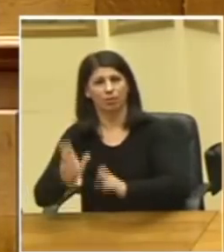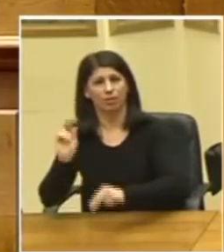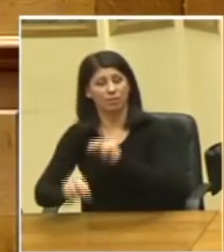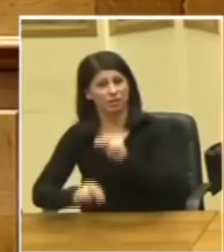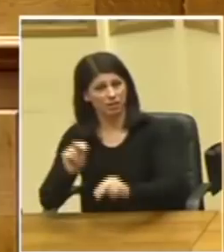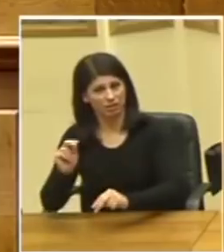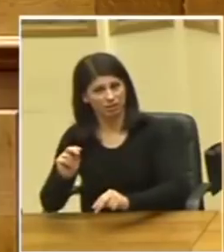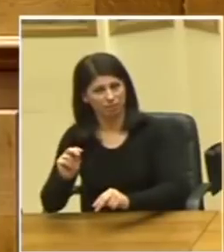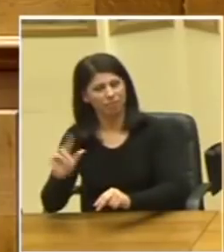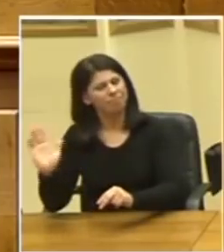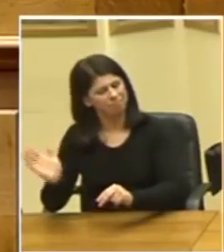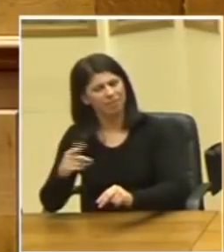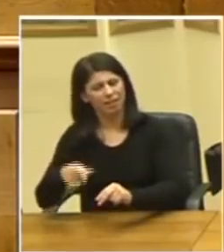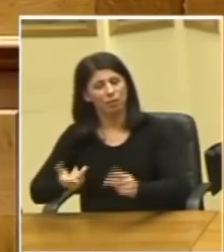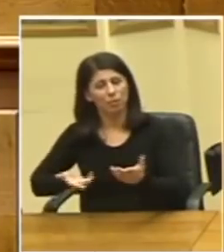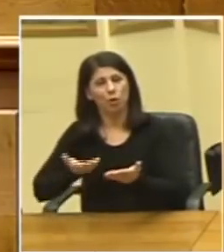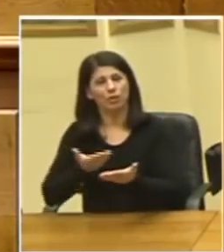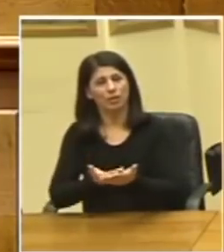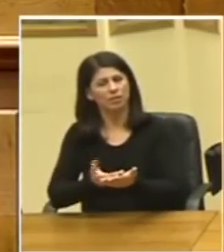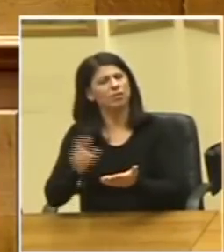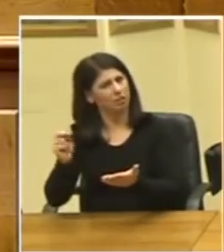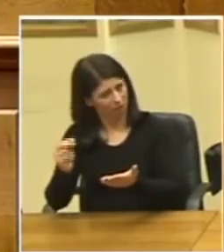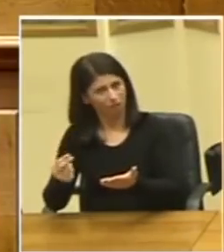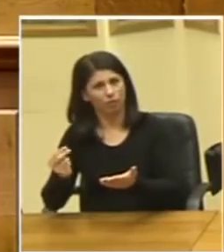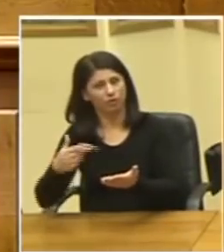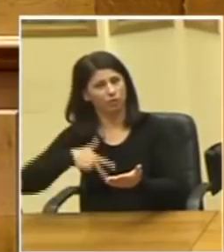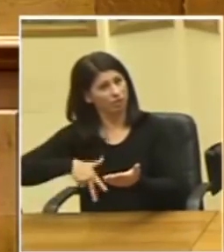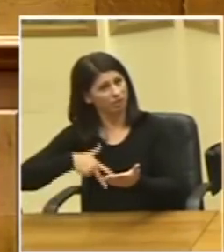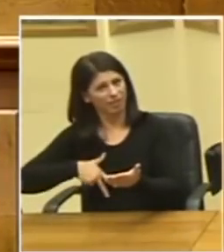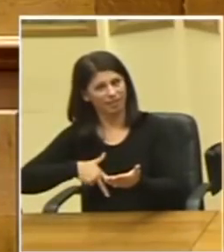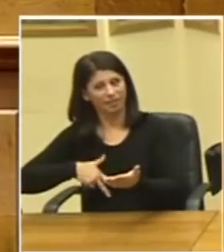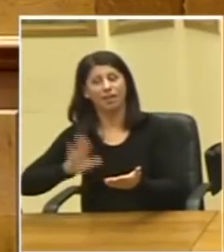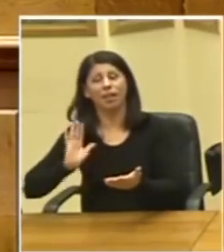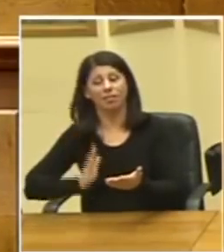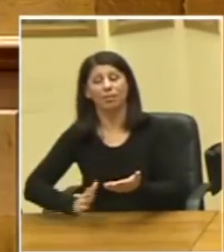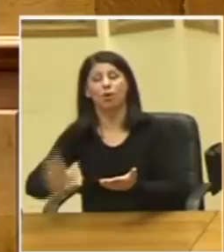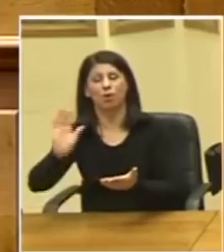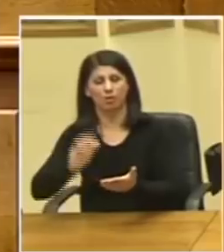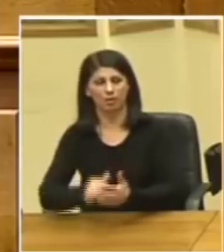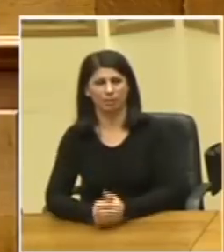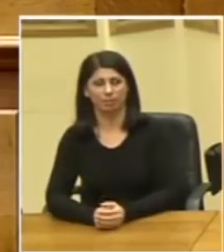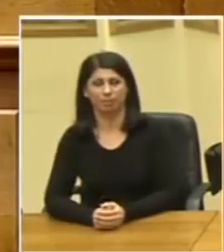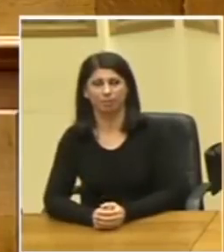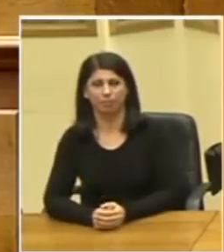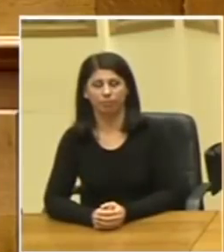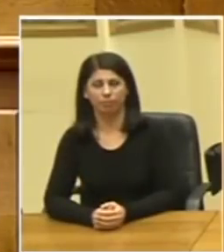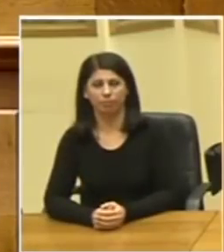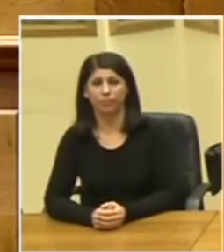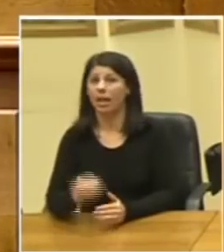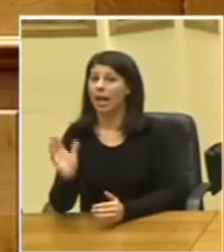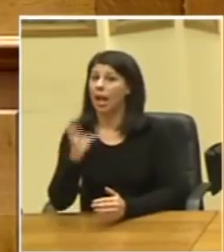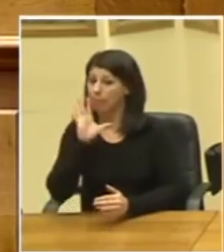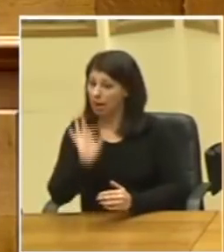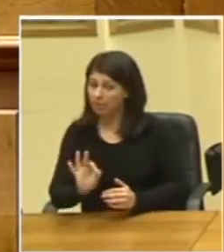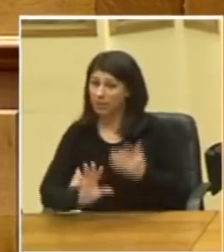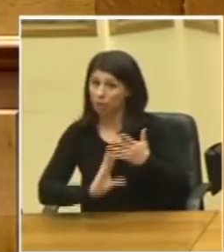ψηφίσει, κι ας ήταν πρόταση και βουλευτών της κυβέρνησης. Το πόσο προοδευτικός είναι ο